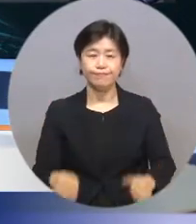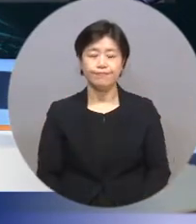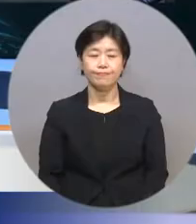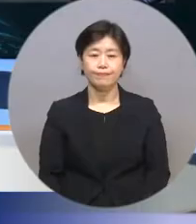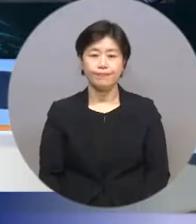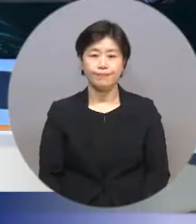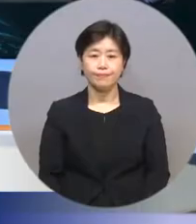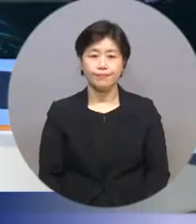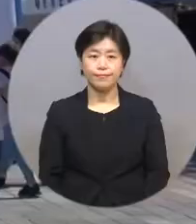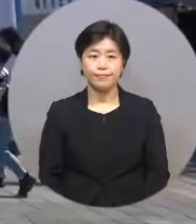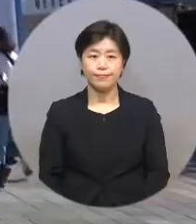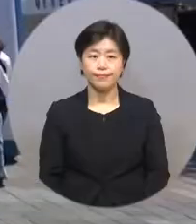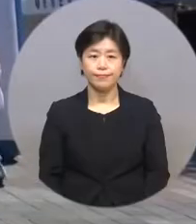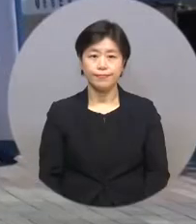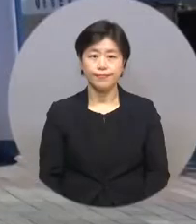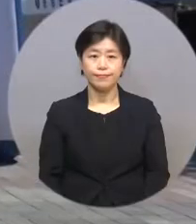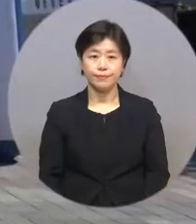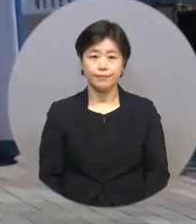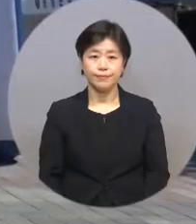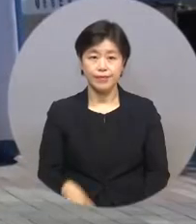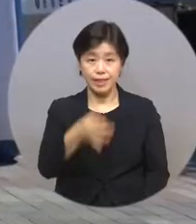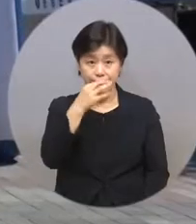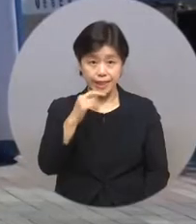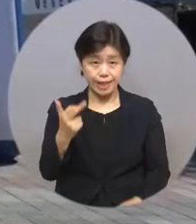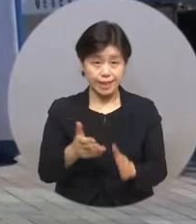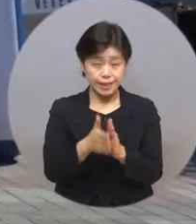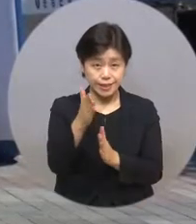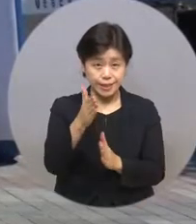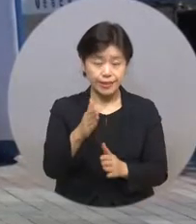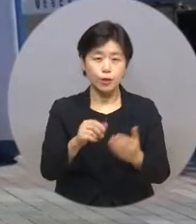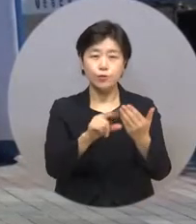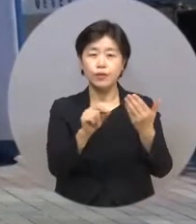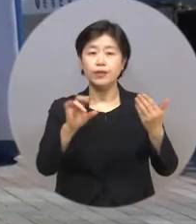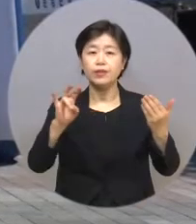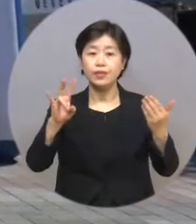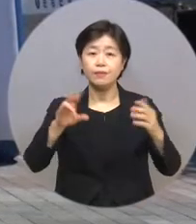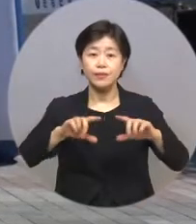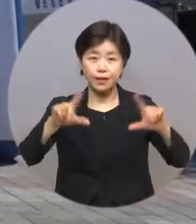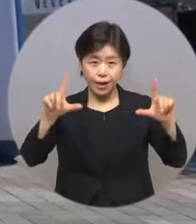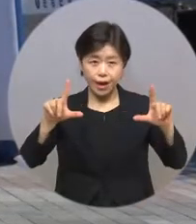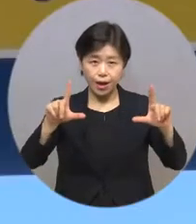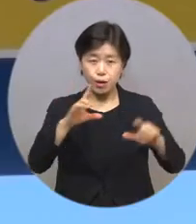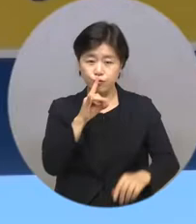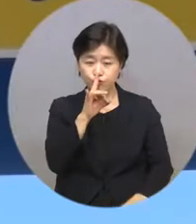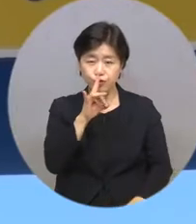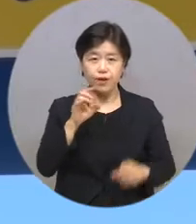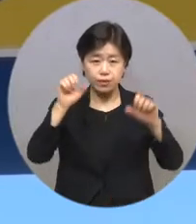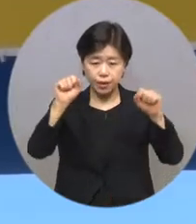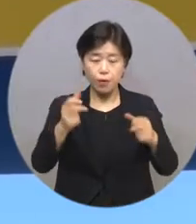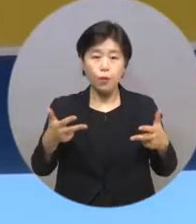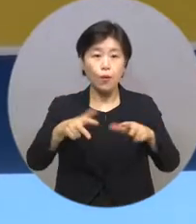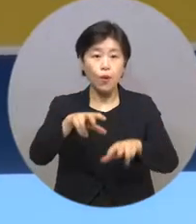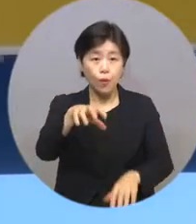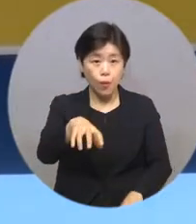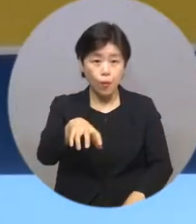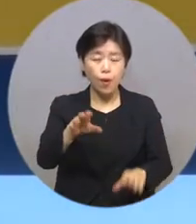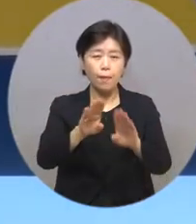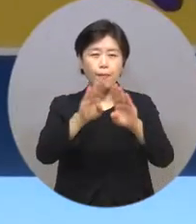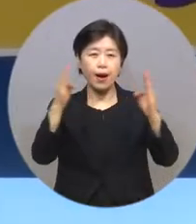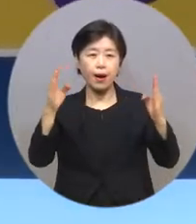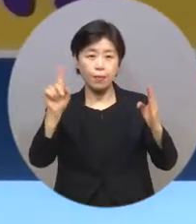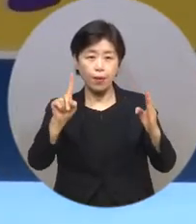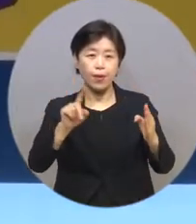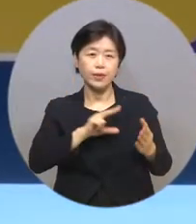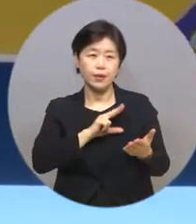장유진 기자입니다 익산시가 24일 익산 중앙체육공원에서 익산 사람을 품다라는